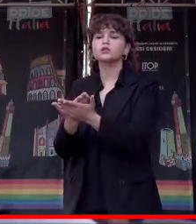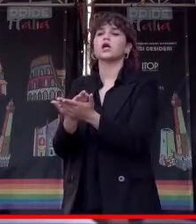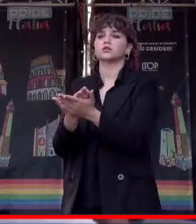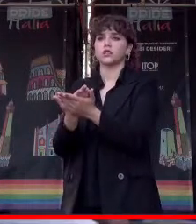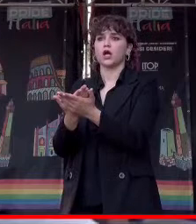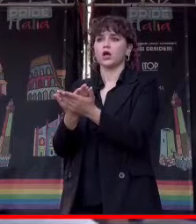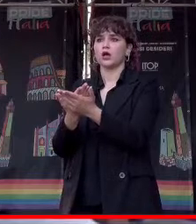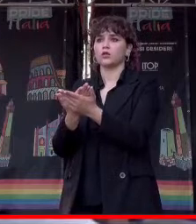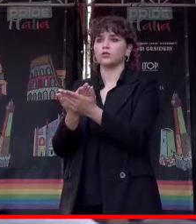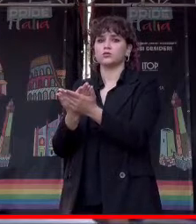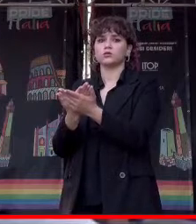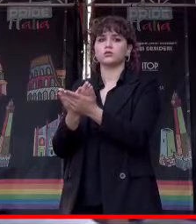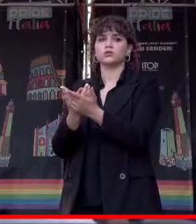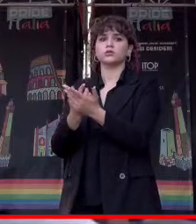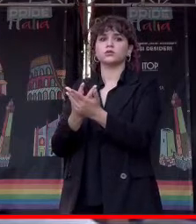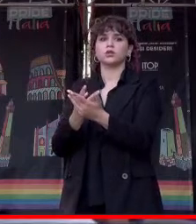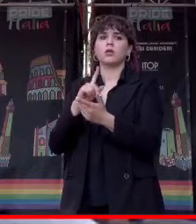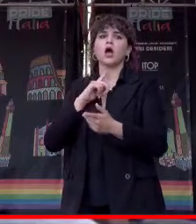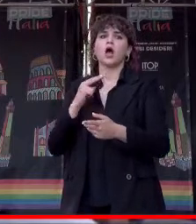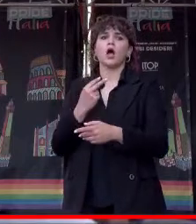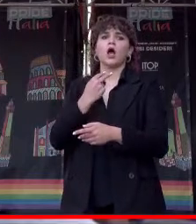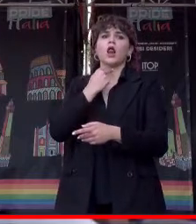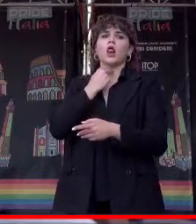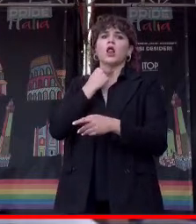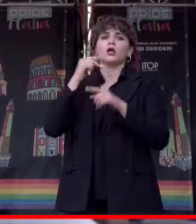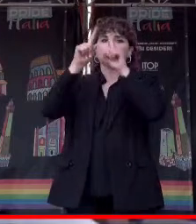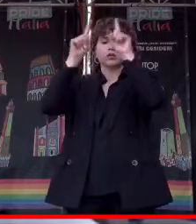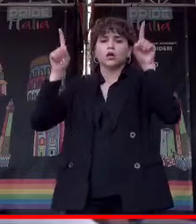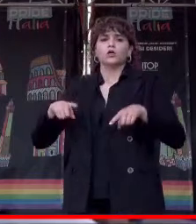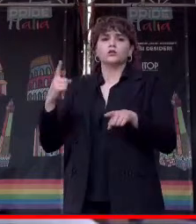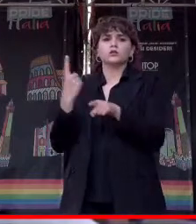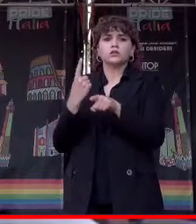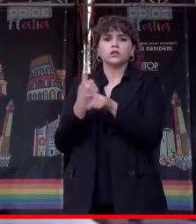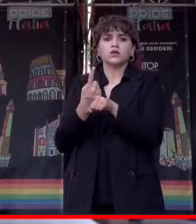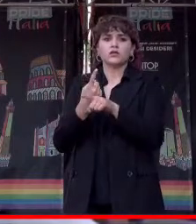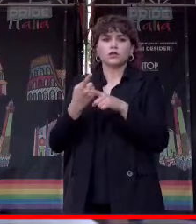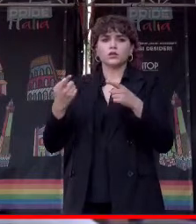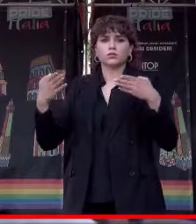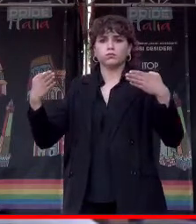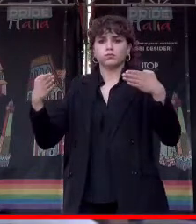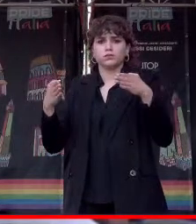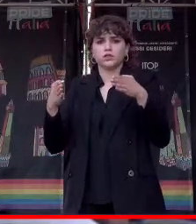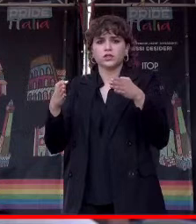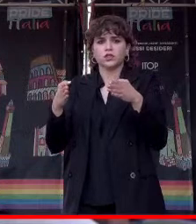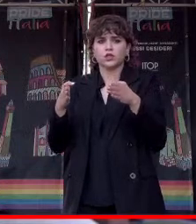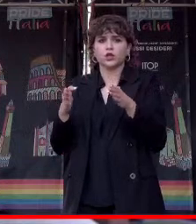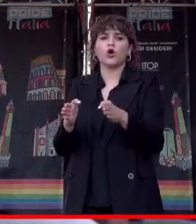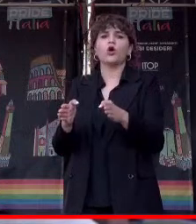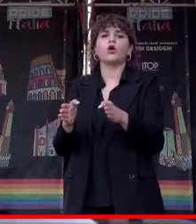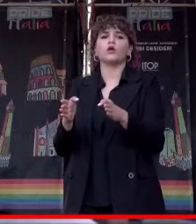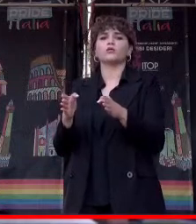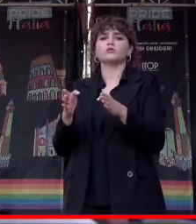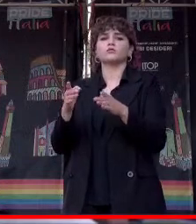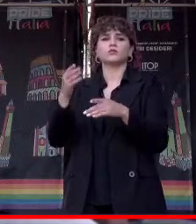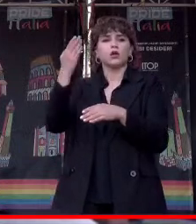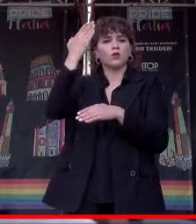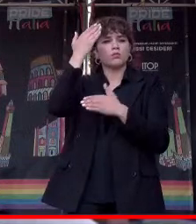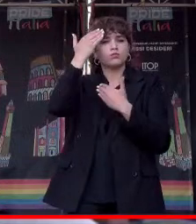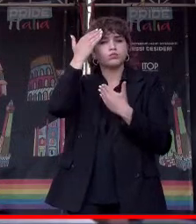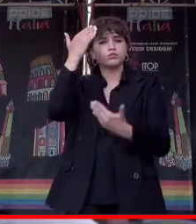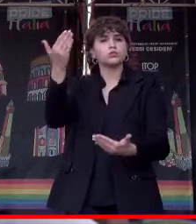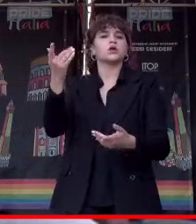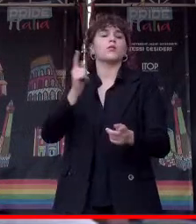quindi purtroppo a volte non è che i commercianti non vogliono, ma si scontrano con una normativa. Perché non pensare di, anche